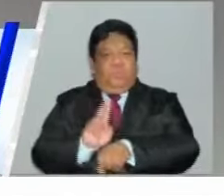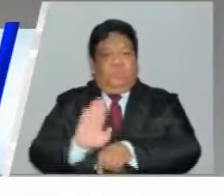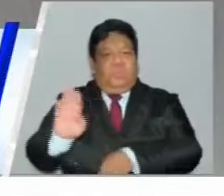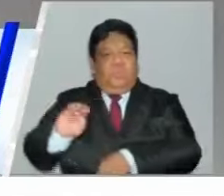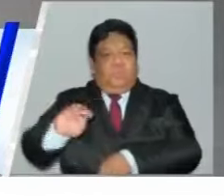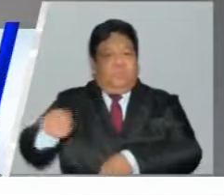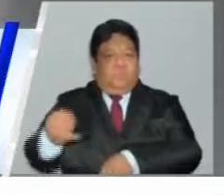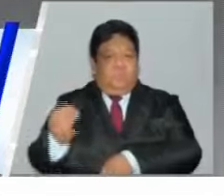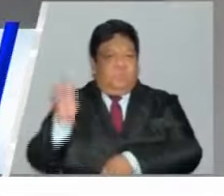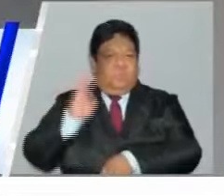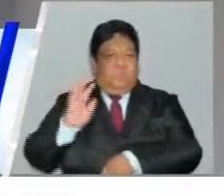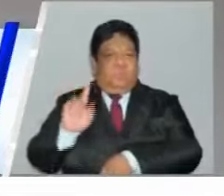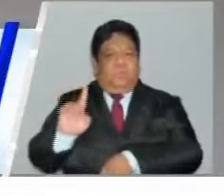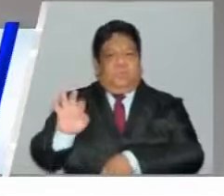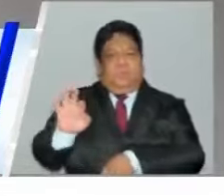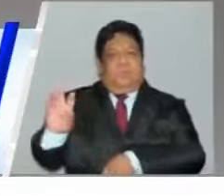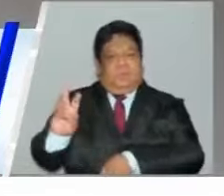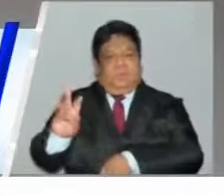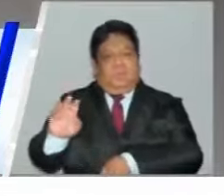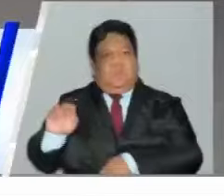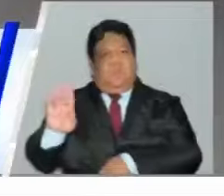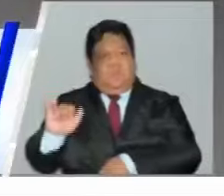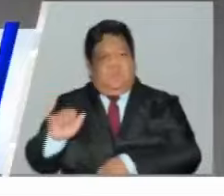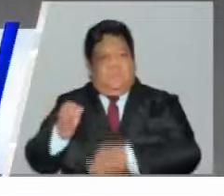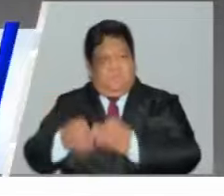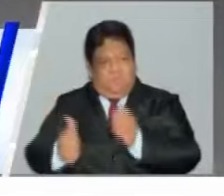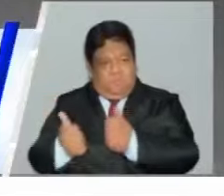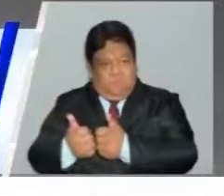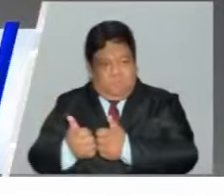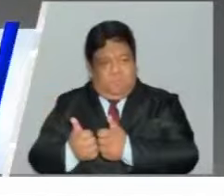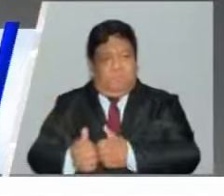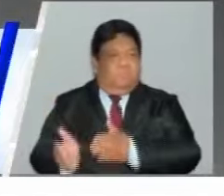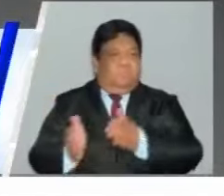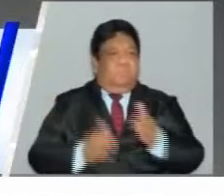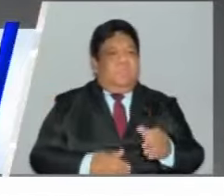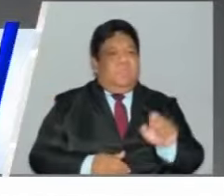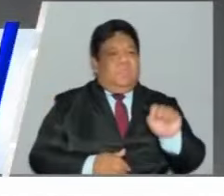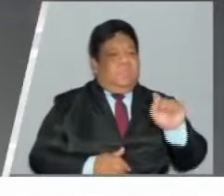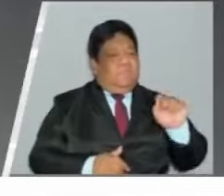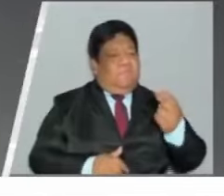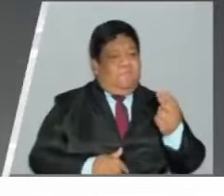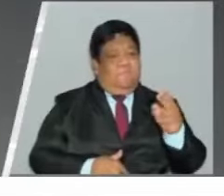challenge jersey ni na Stephen Curry at Sabrina Ionescu.